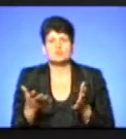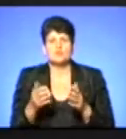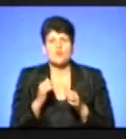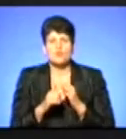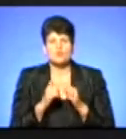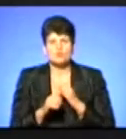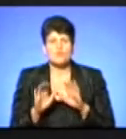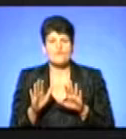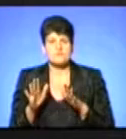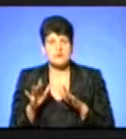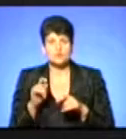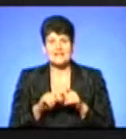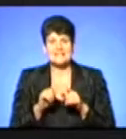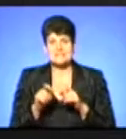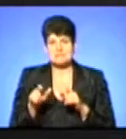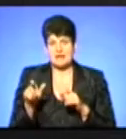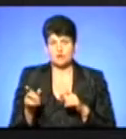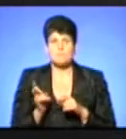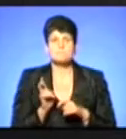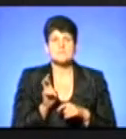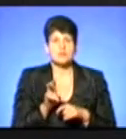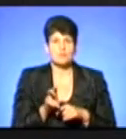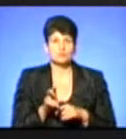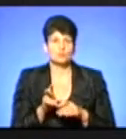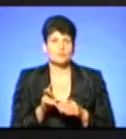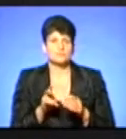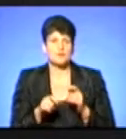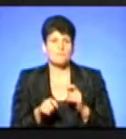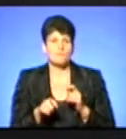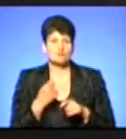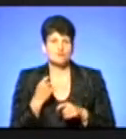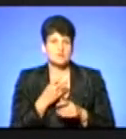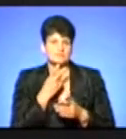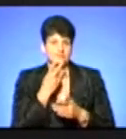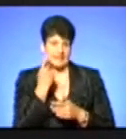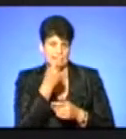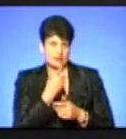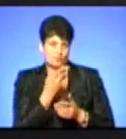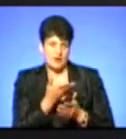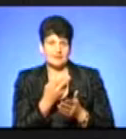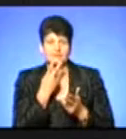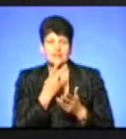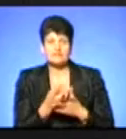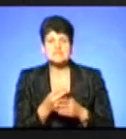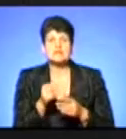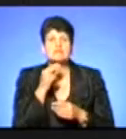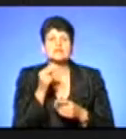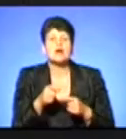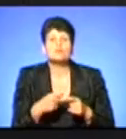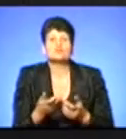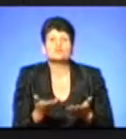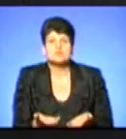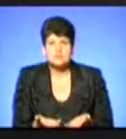інспектор підходить до правопорушення індивідуально. Дивиться, вину правопорушення встановлюється.